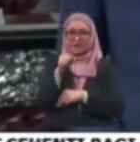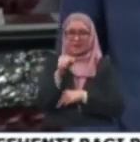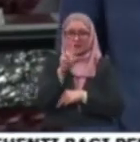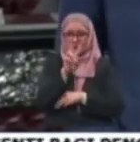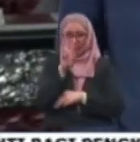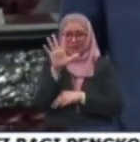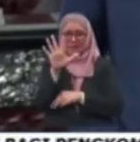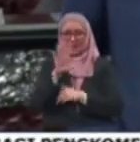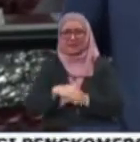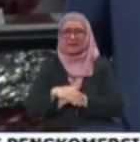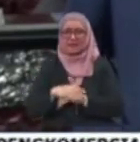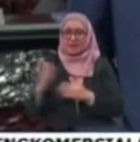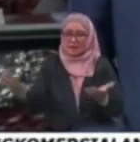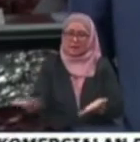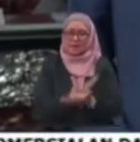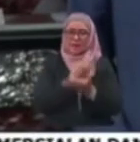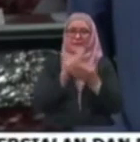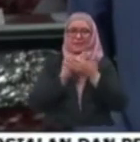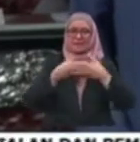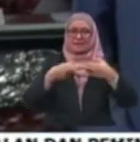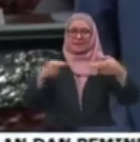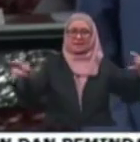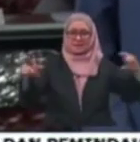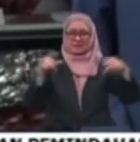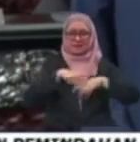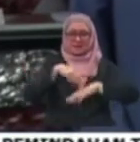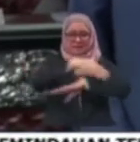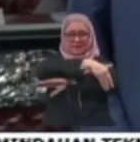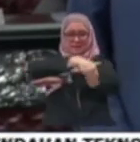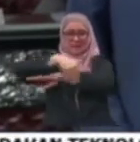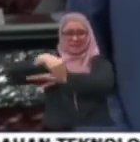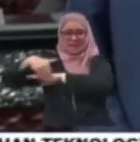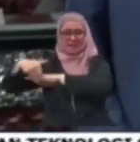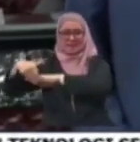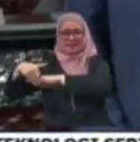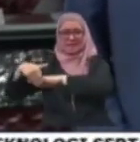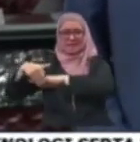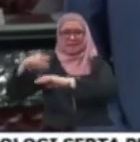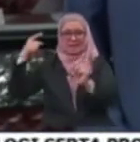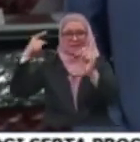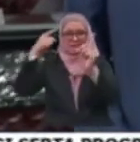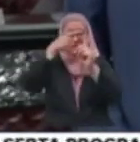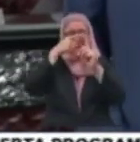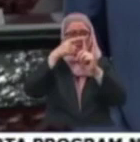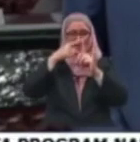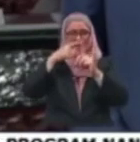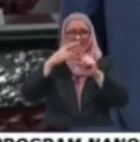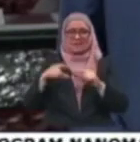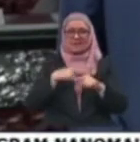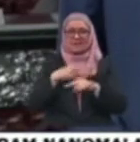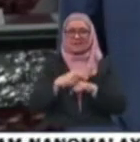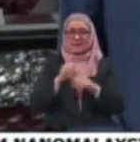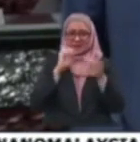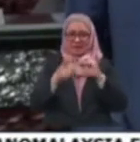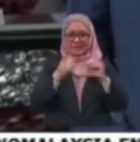21-25 yang baru dilancar menggariskan hala tuju strategik pelaksanaan pendigitalan sektor awam